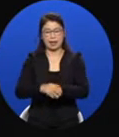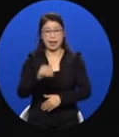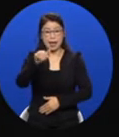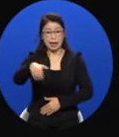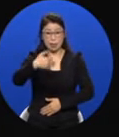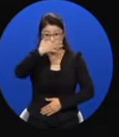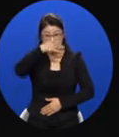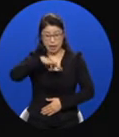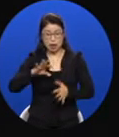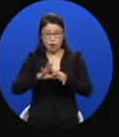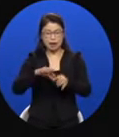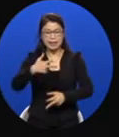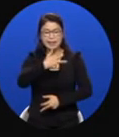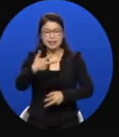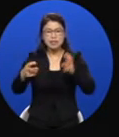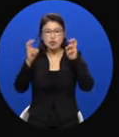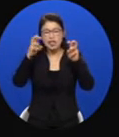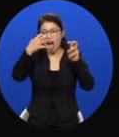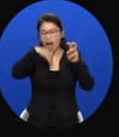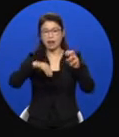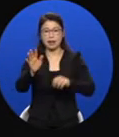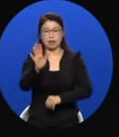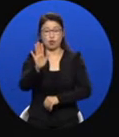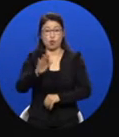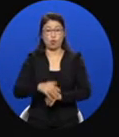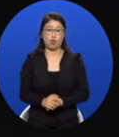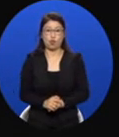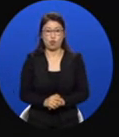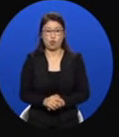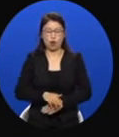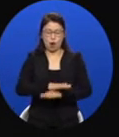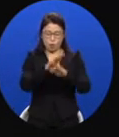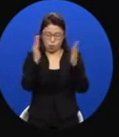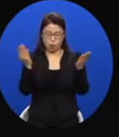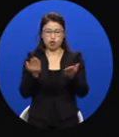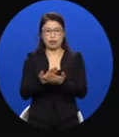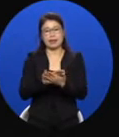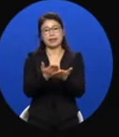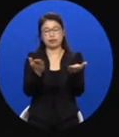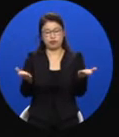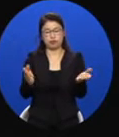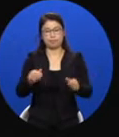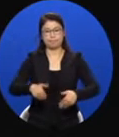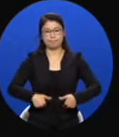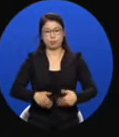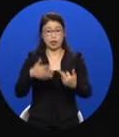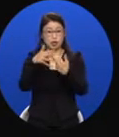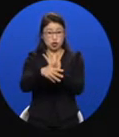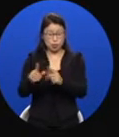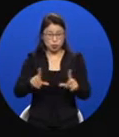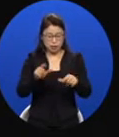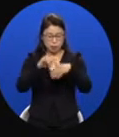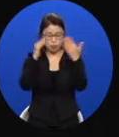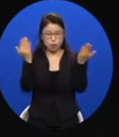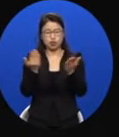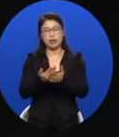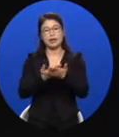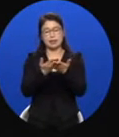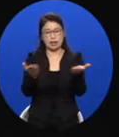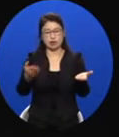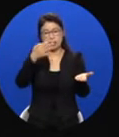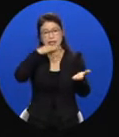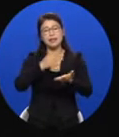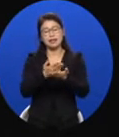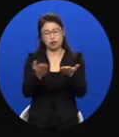이익이 대기업 몇몇에서만 주어지는 것이 아니라 우리 모두에게 주어지게끔 우리 지역 주민 모두에게 주의금 해야 하는 것이